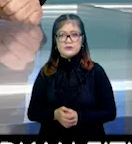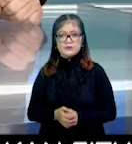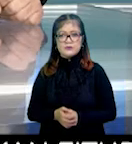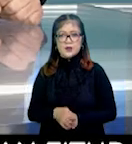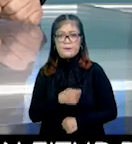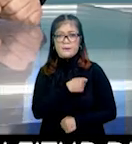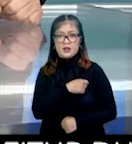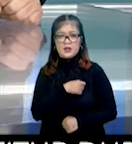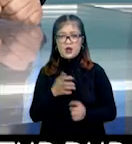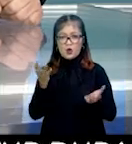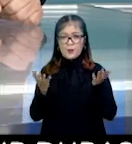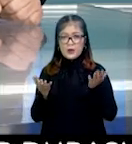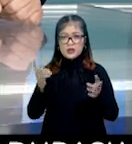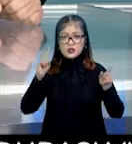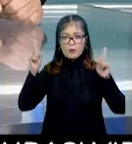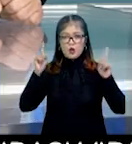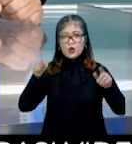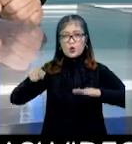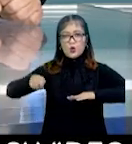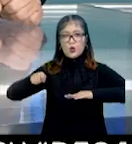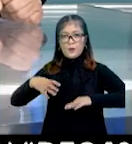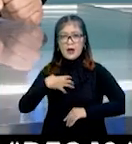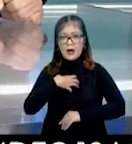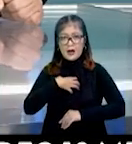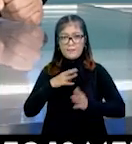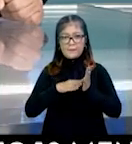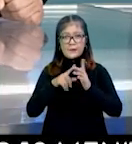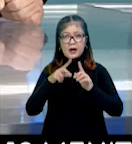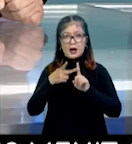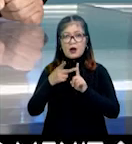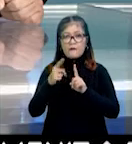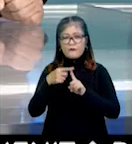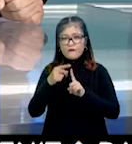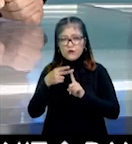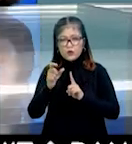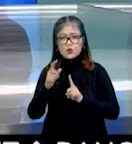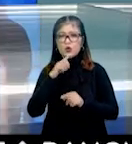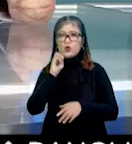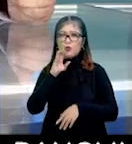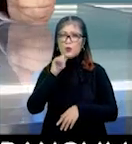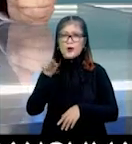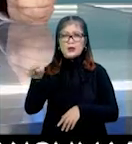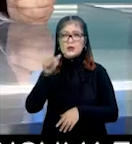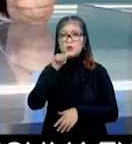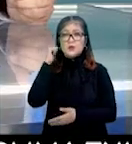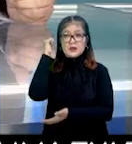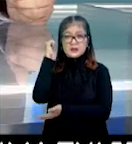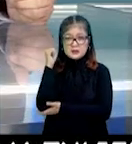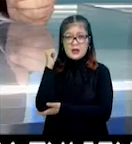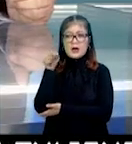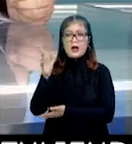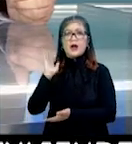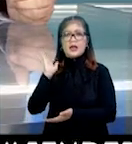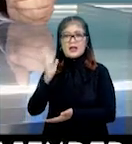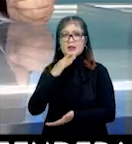Menko Polhukam Mahfud MD mengumumkan status hukum Nur Hayati Kaur Keuangan Desa Citemu yang dijadikan tersangka akan